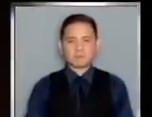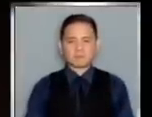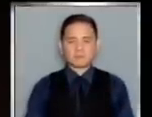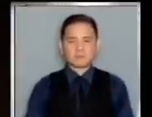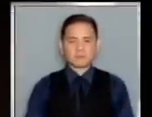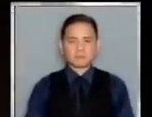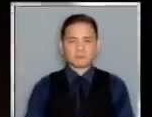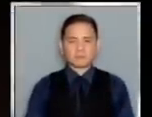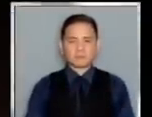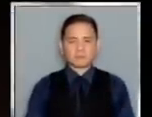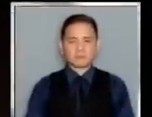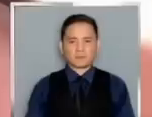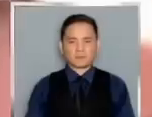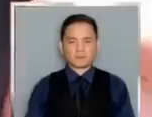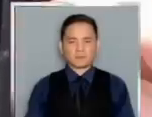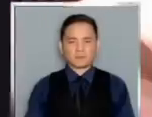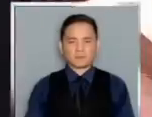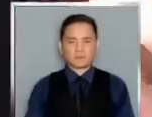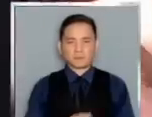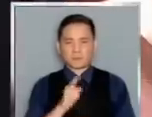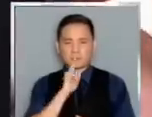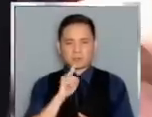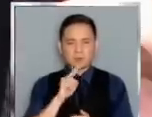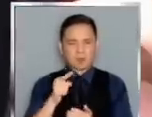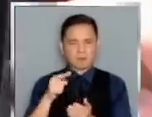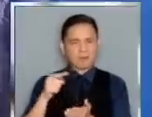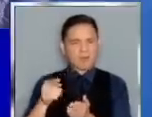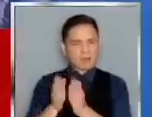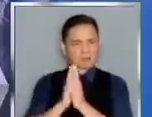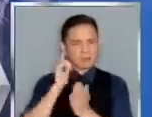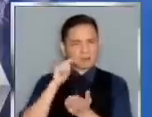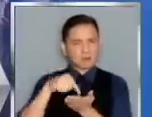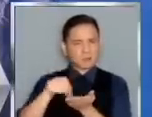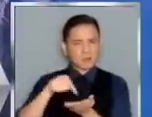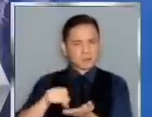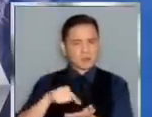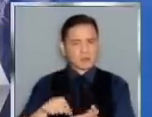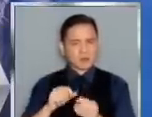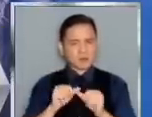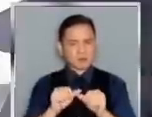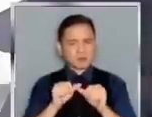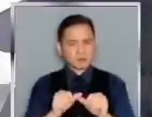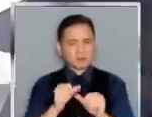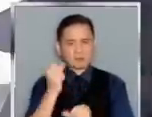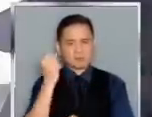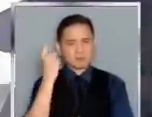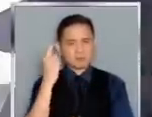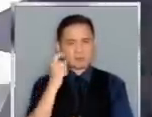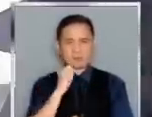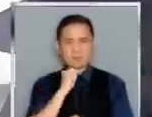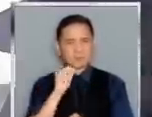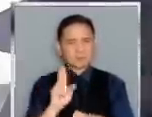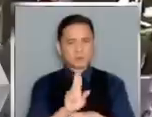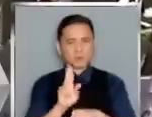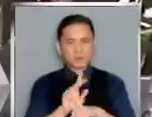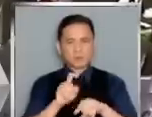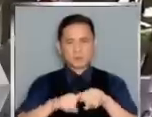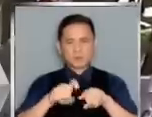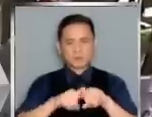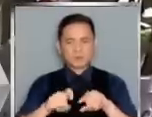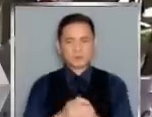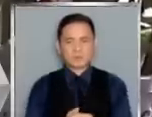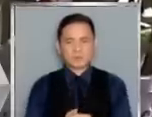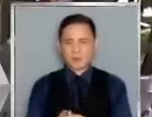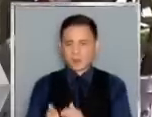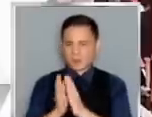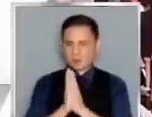rin sila sa akin. Singil sila. Nag-36,000, wala naman akong ilaw. Tanong ni Nanay Rita sa Meralco, paanong